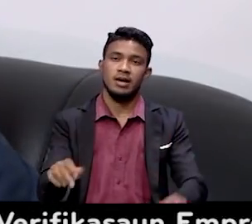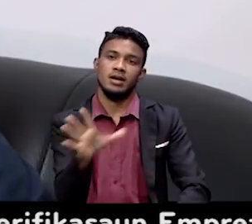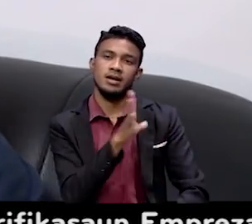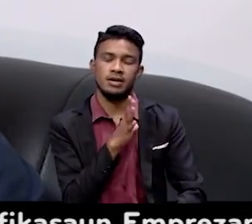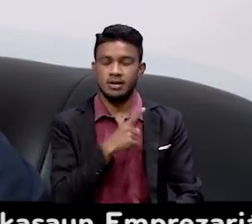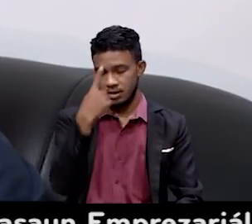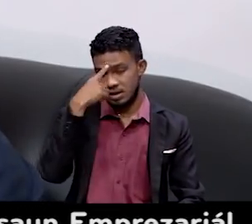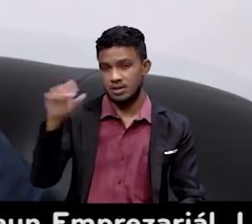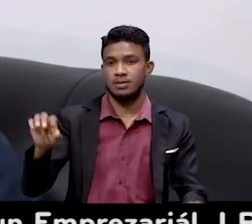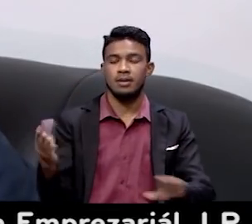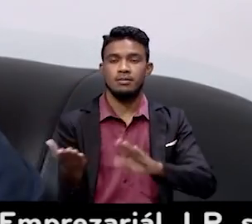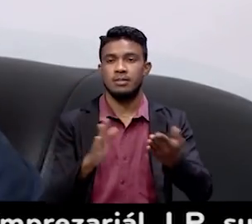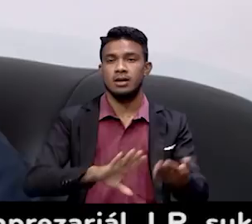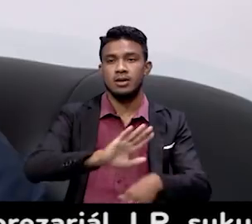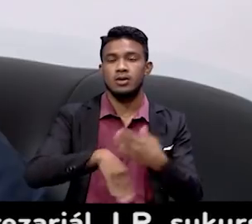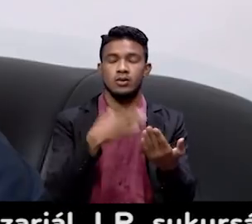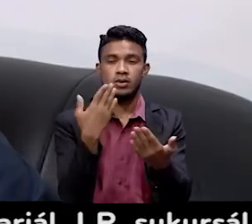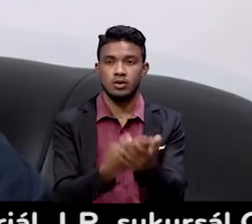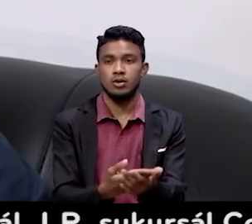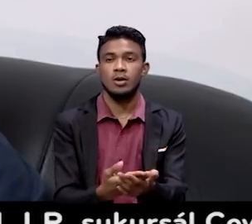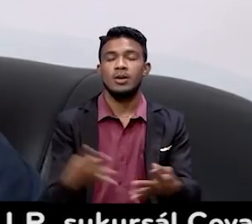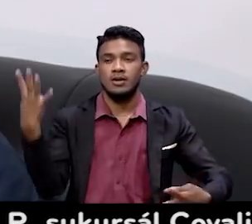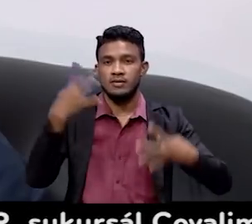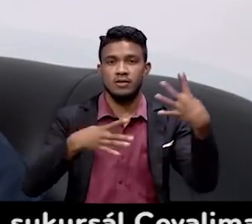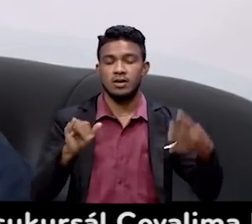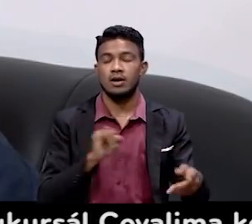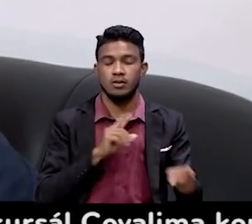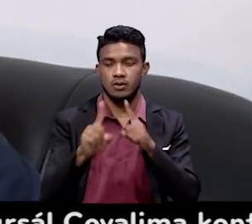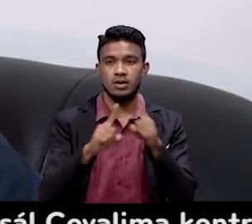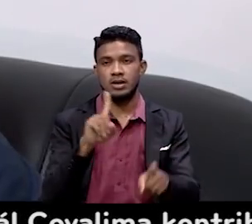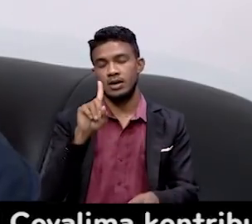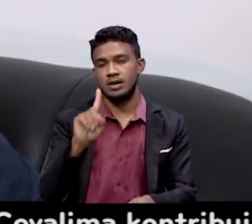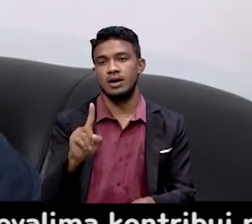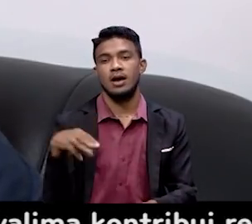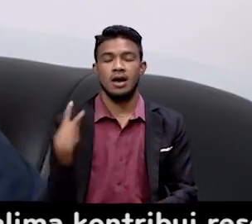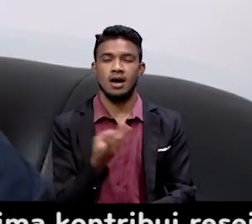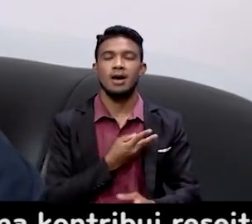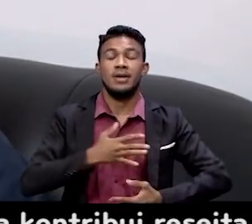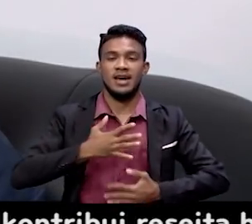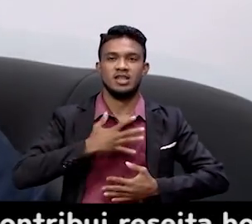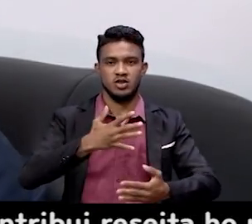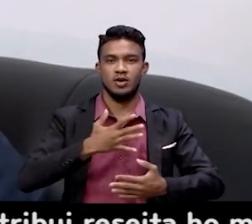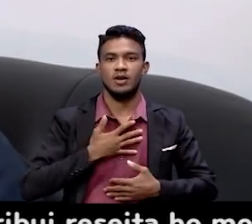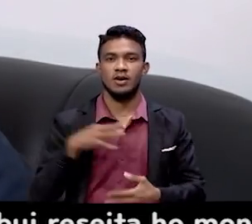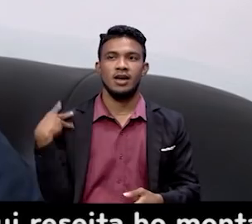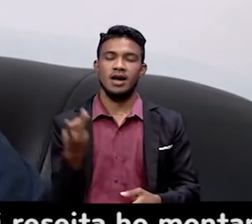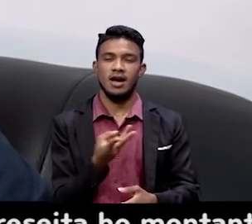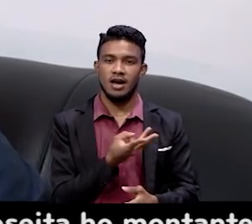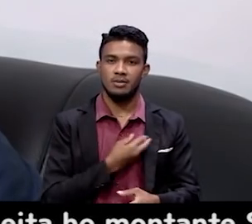ne masa hau dupet kandal ida ami hak solok ami kumpul